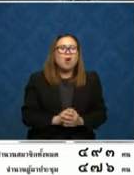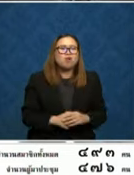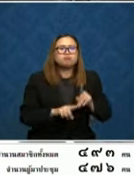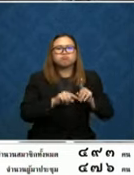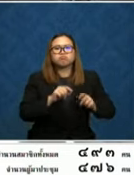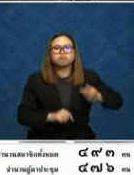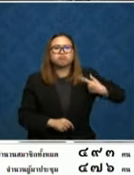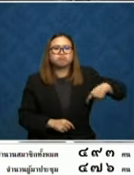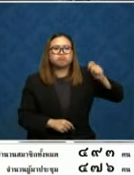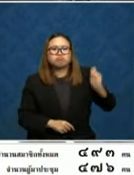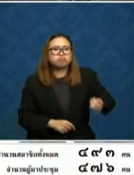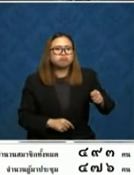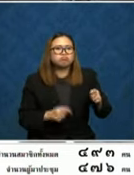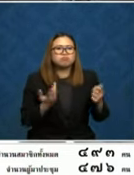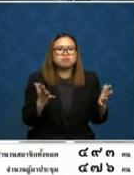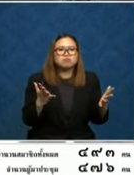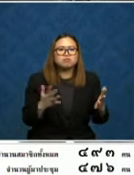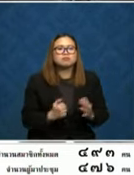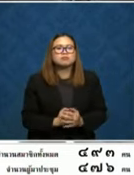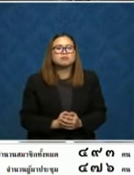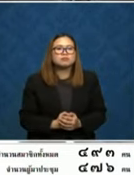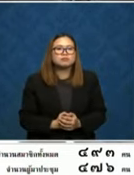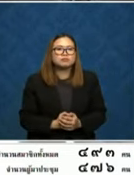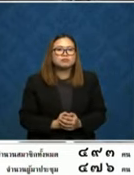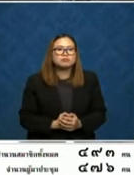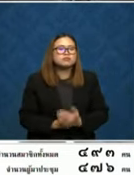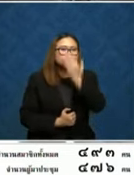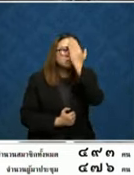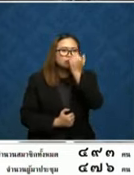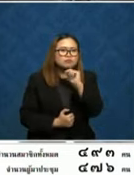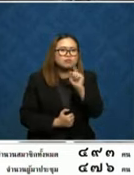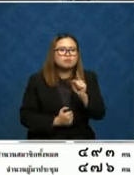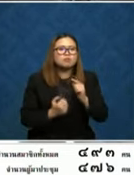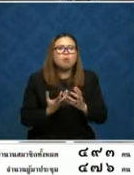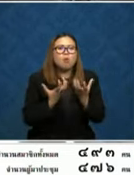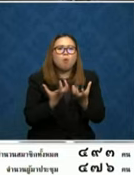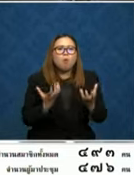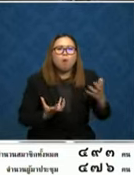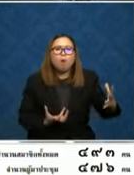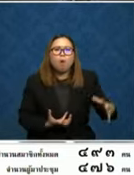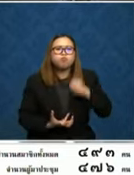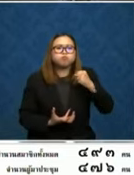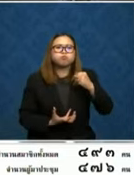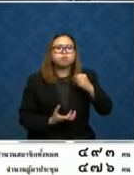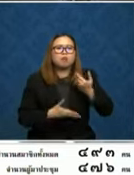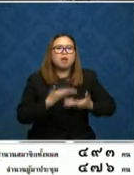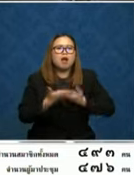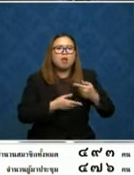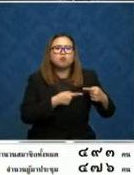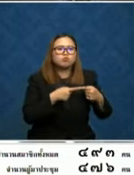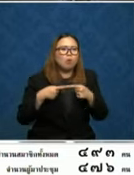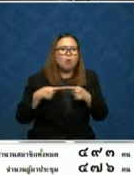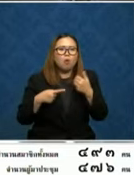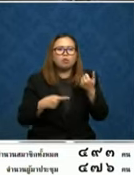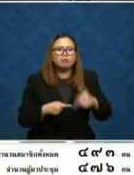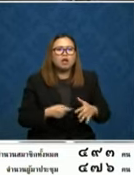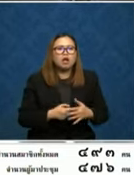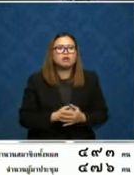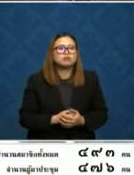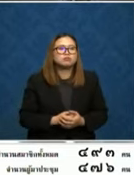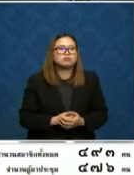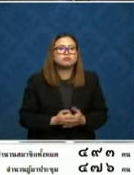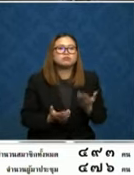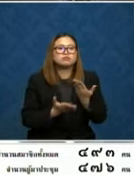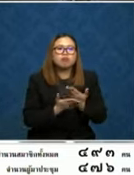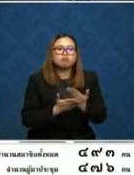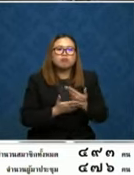มูลเพื่อที่จะให้สามารถนำมาประมูลขายนะครับให้มาเป็นราย